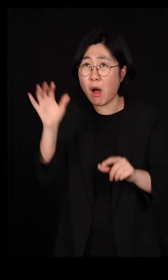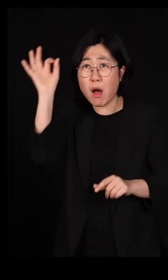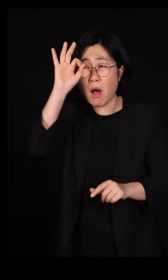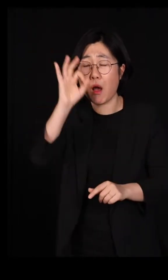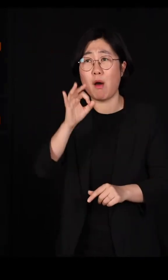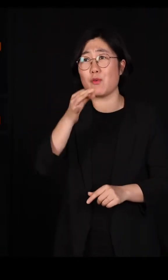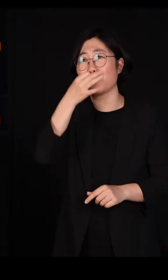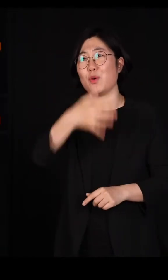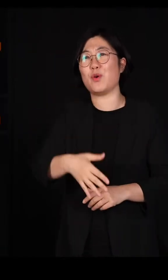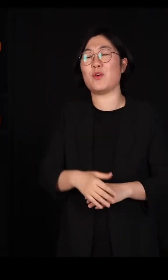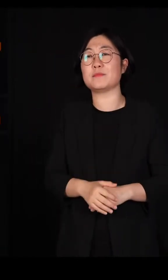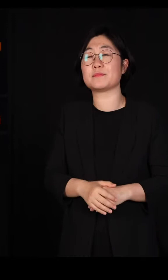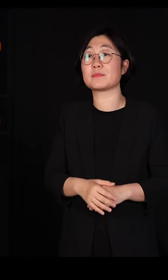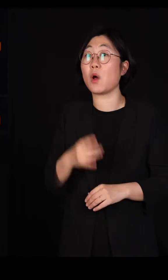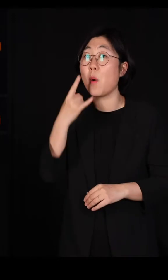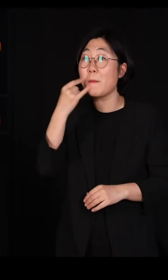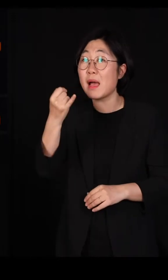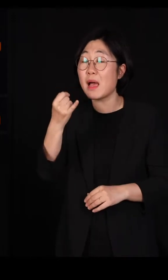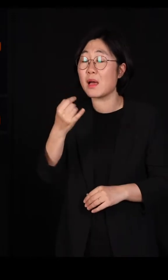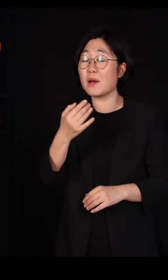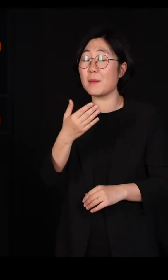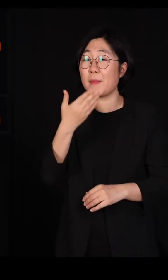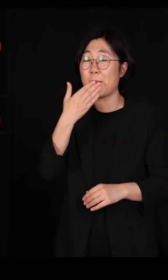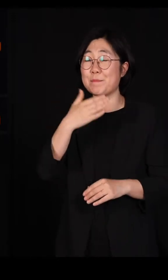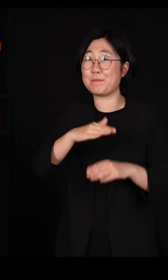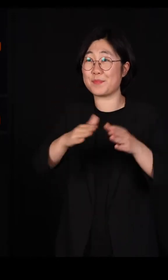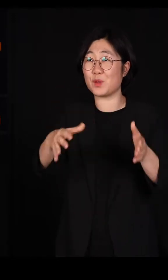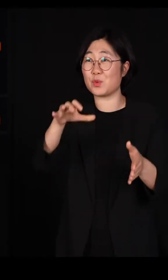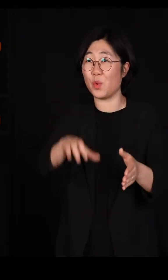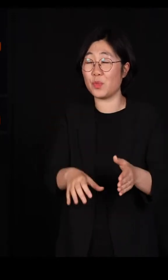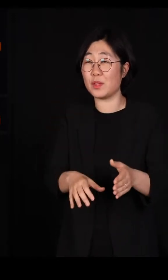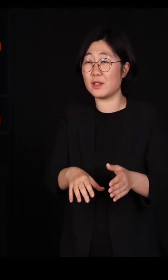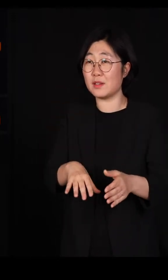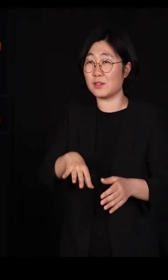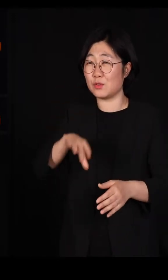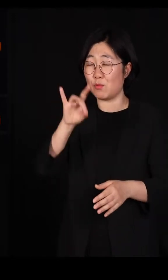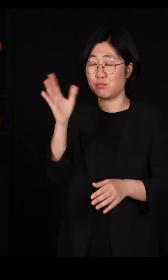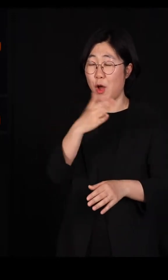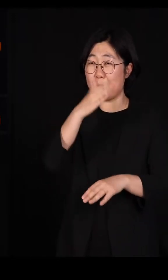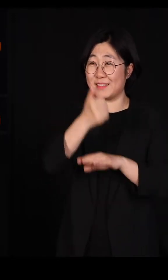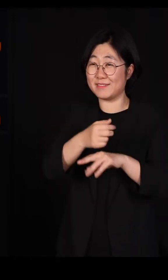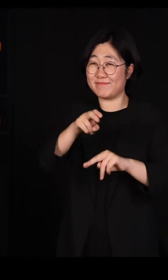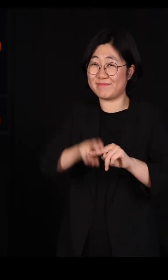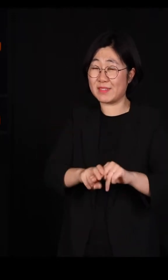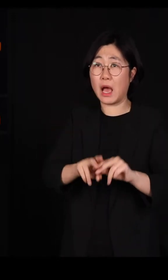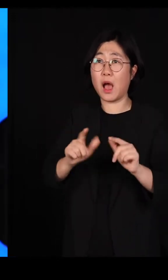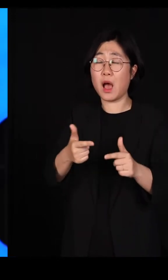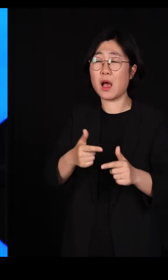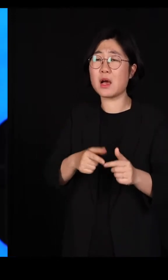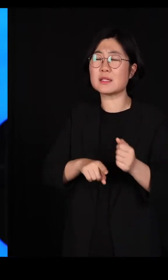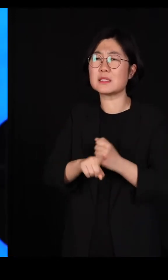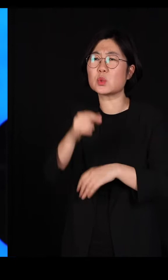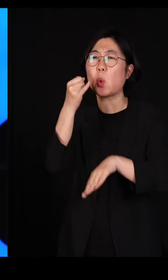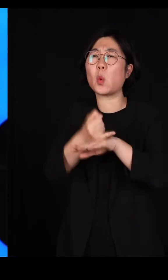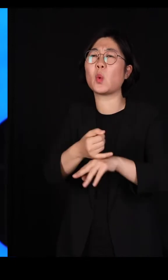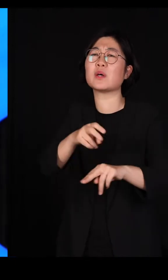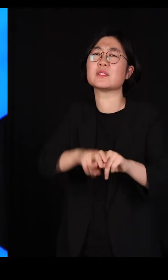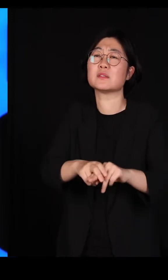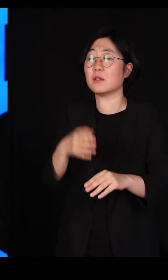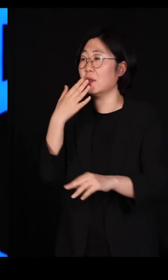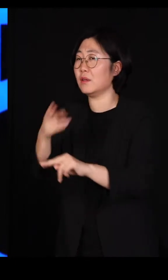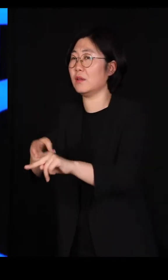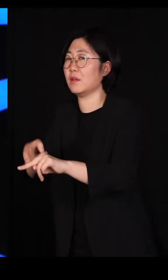쉽지 않아요. 엄마는 계속해서 식탁에 앉는 사람이 아니라 식탁에 가장 늦게 도착하는 사람이죠. 주방에 가장 오랜